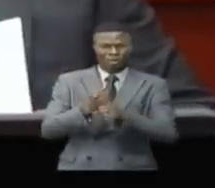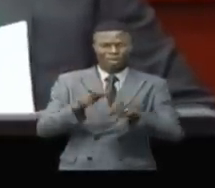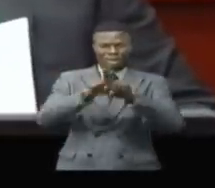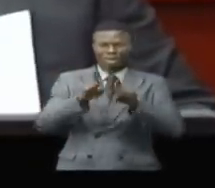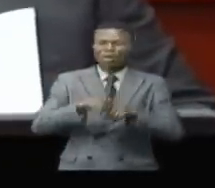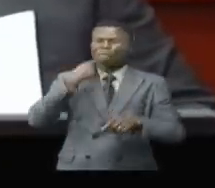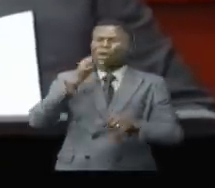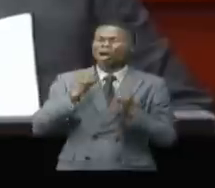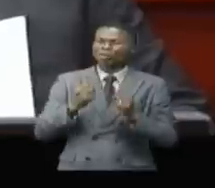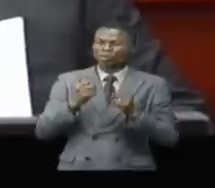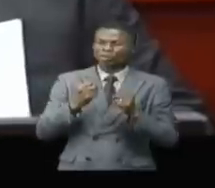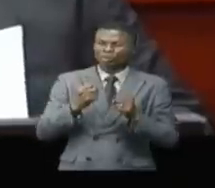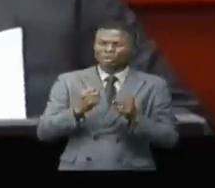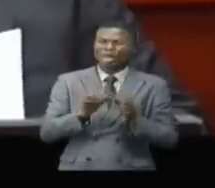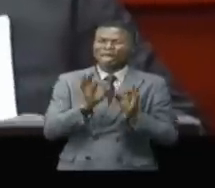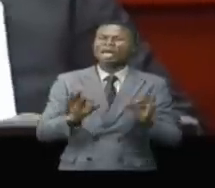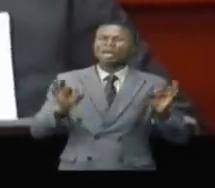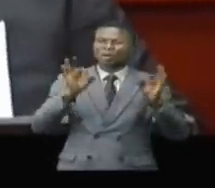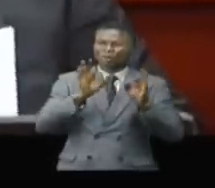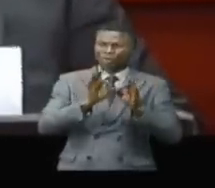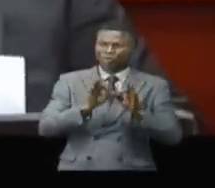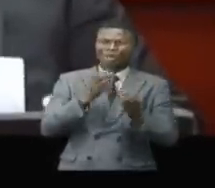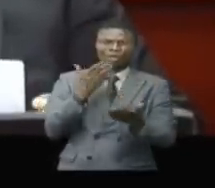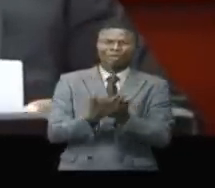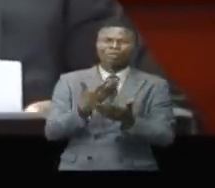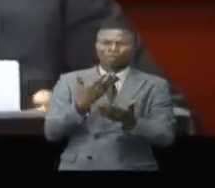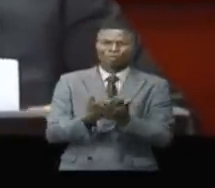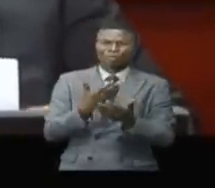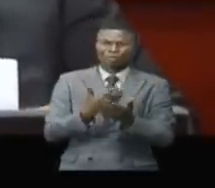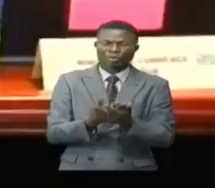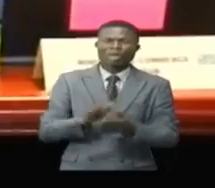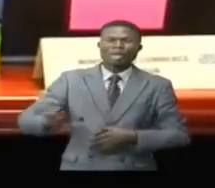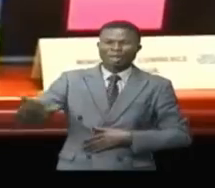insisté sur la nécessité et l'urgence pour le